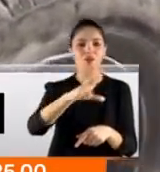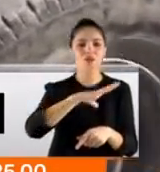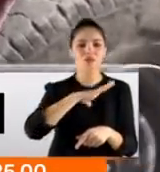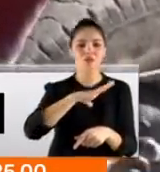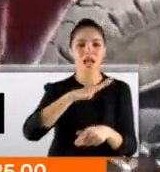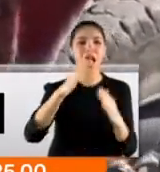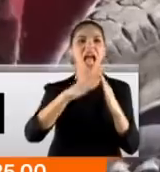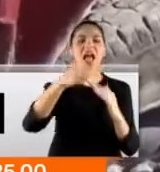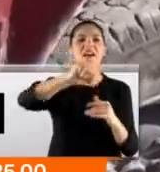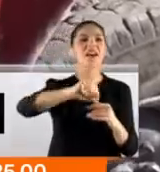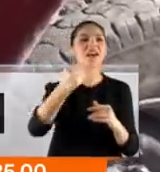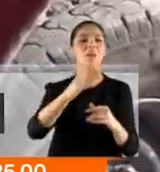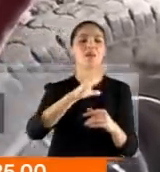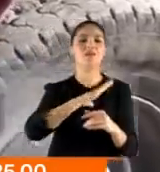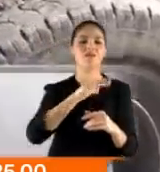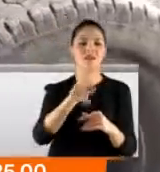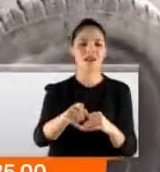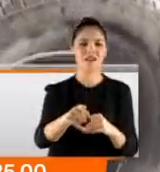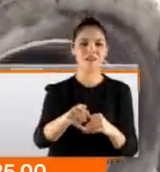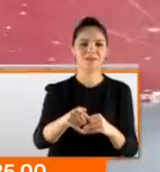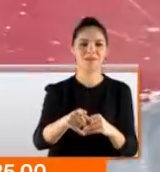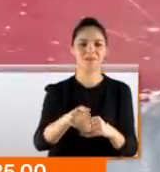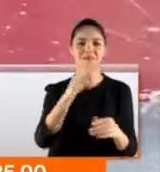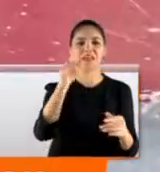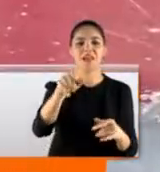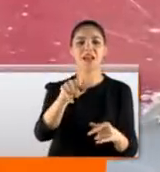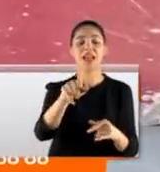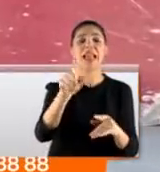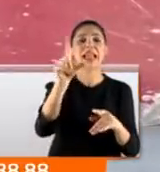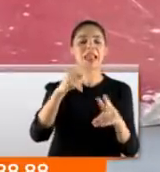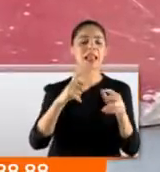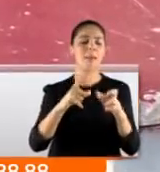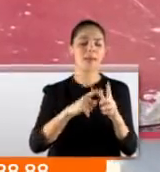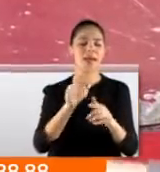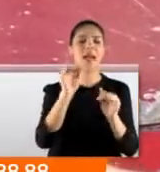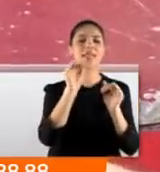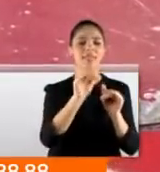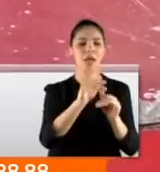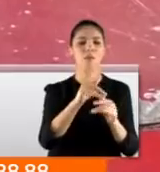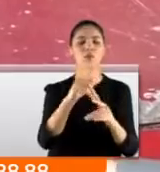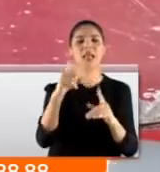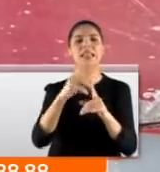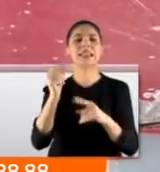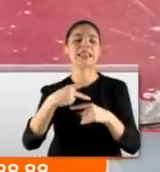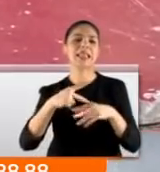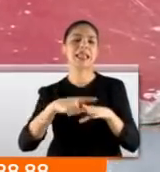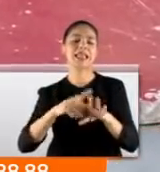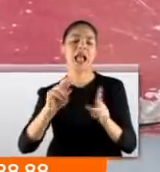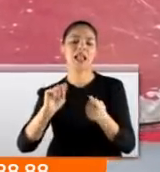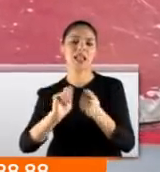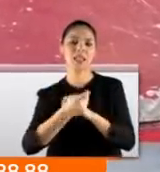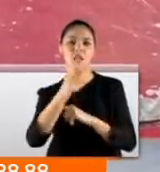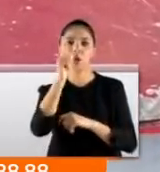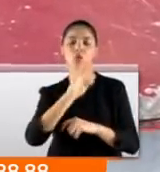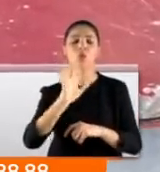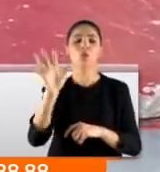kolu evlerde kullanılan kapı kollarıyla aynı. LPG deposunda dizel depo yaptım. 150